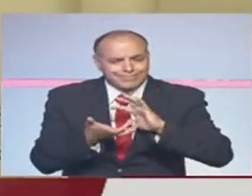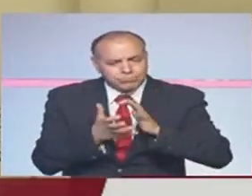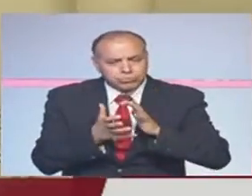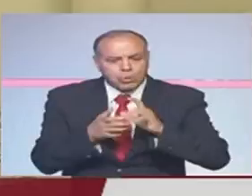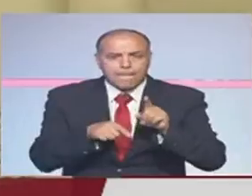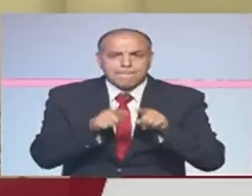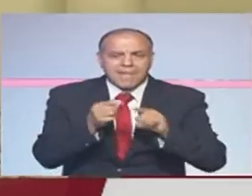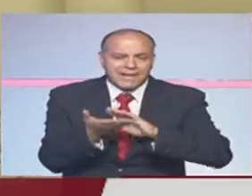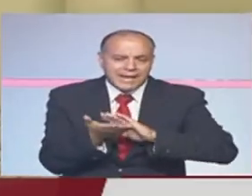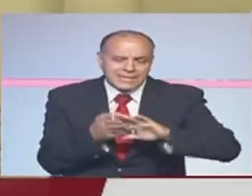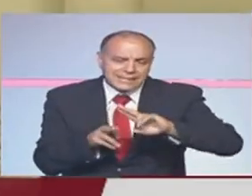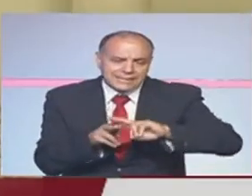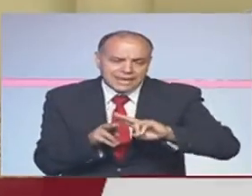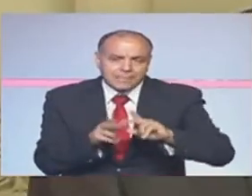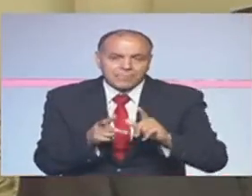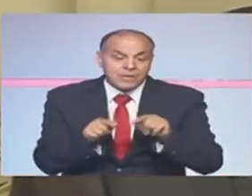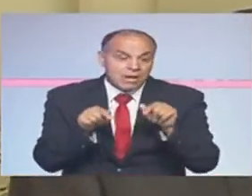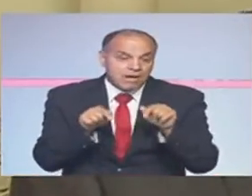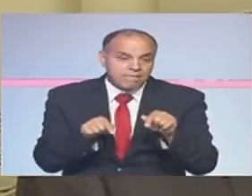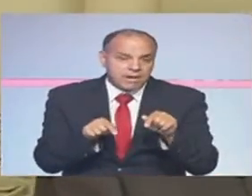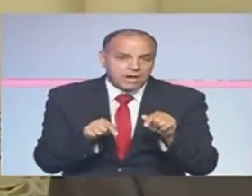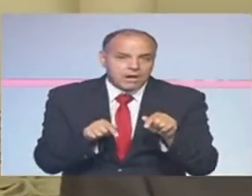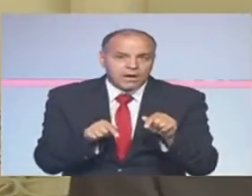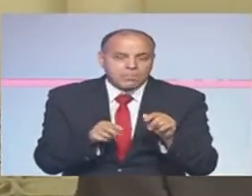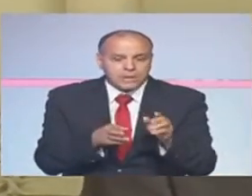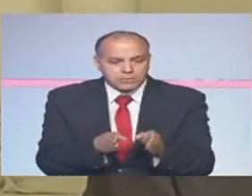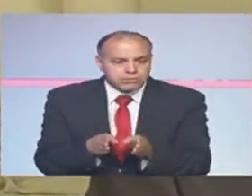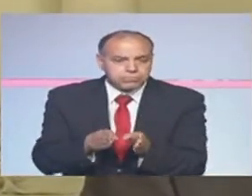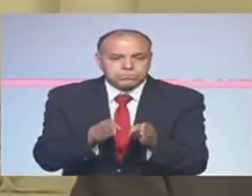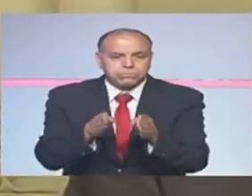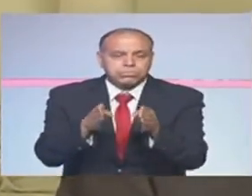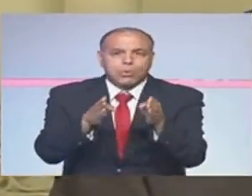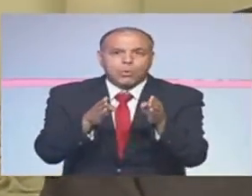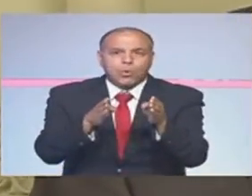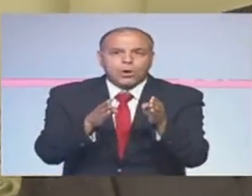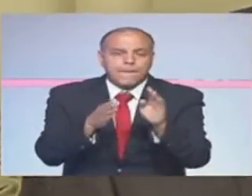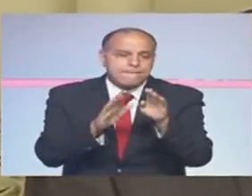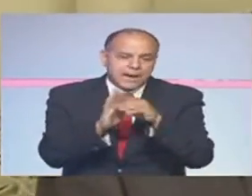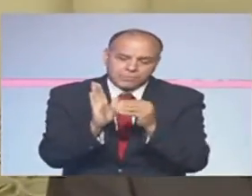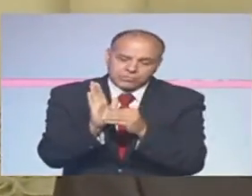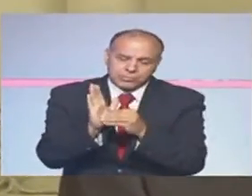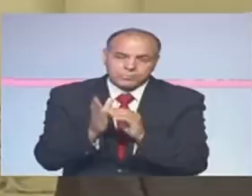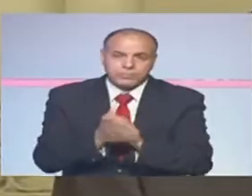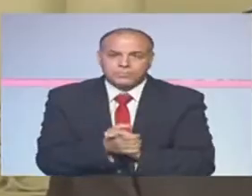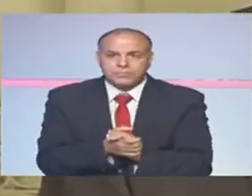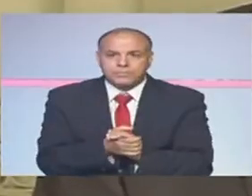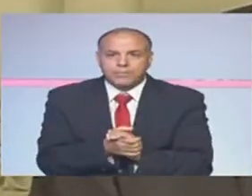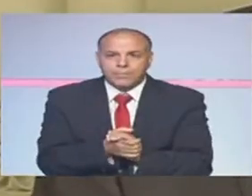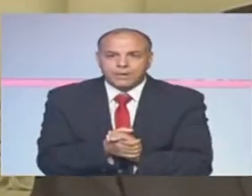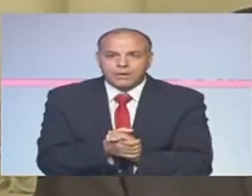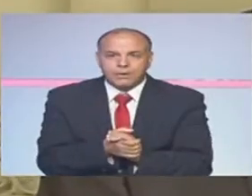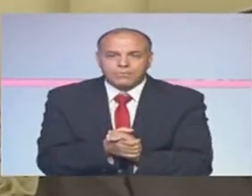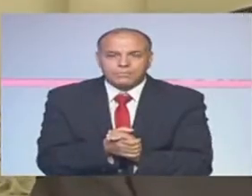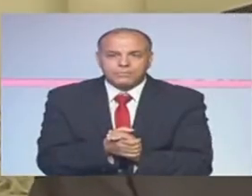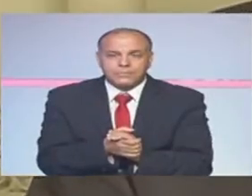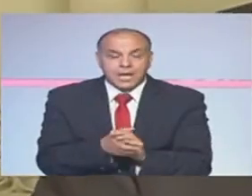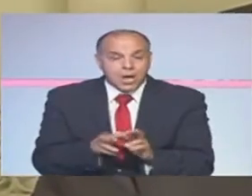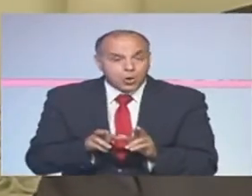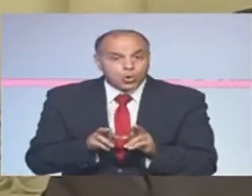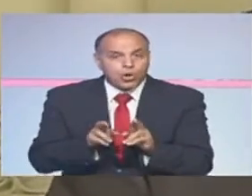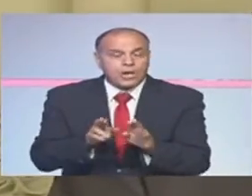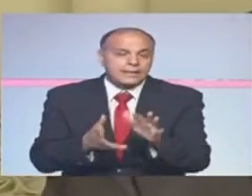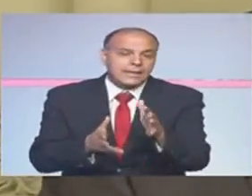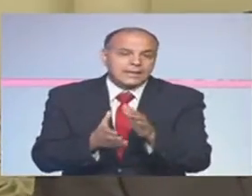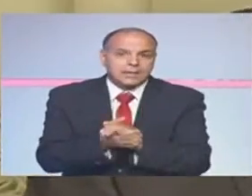بعض الطرقات اللي متواجده في المسلك ال المبرمج ال اه الطرقات هذا